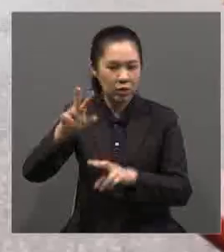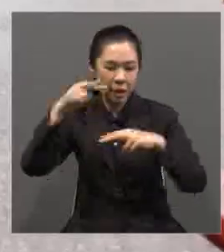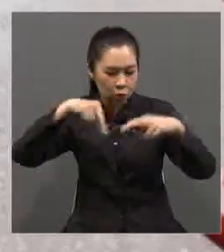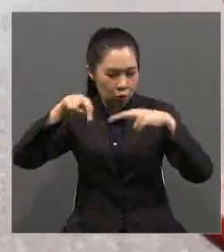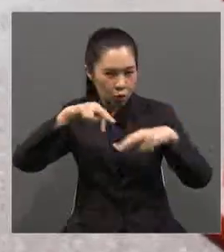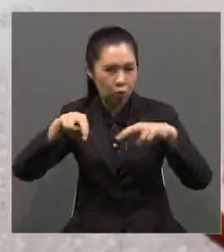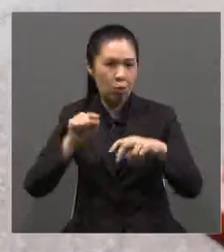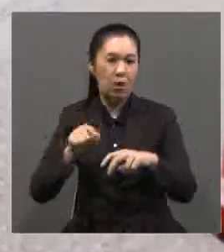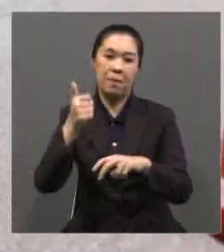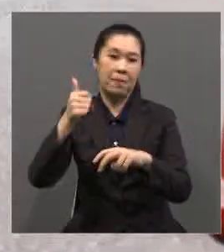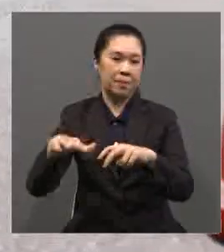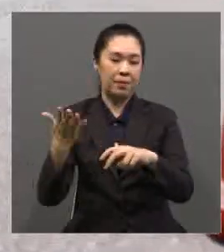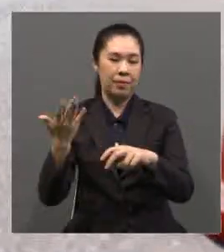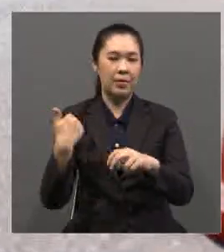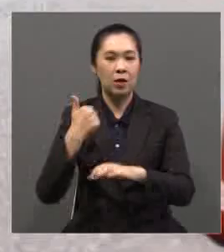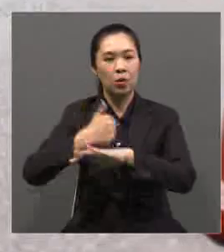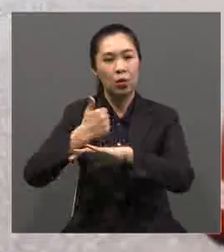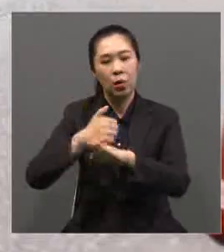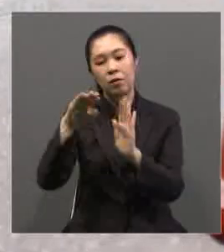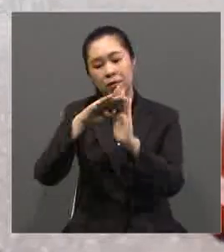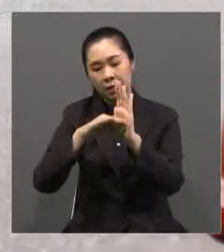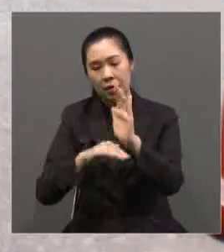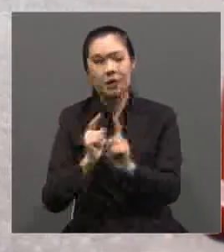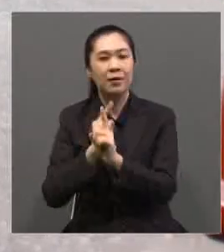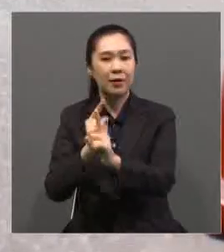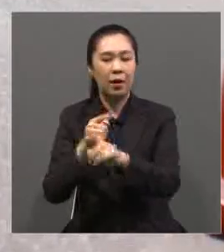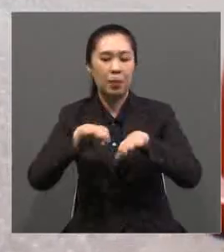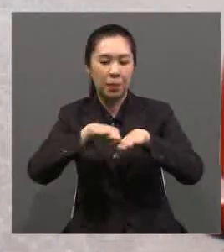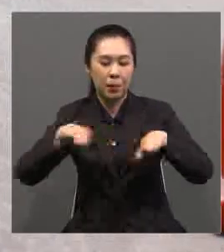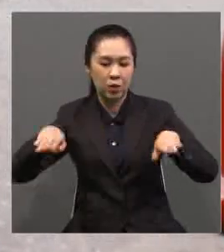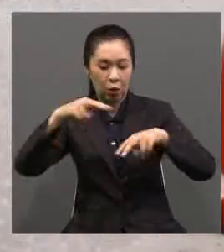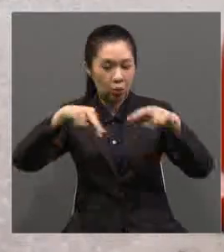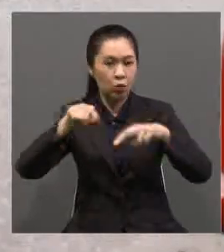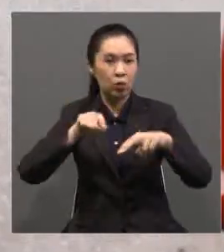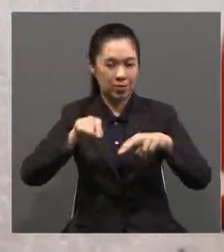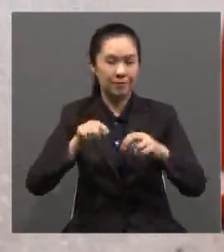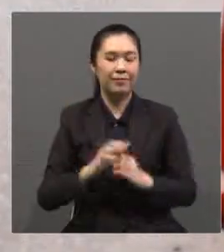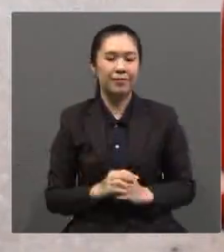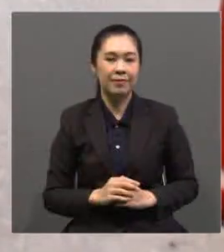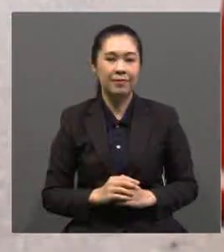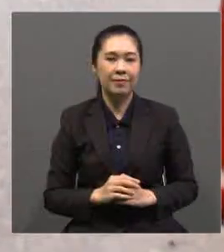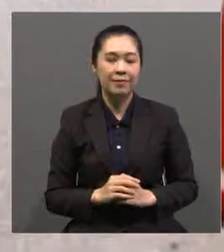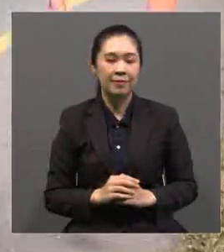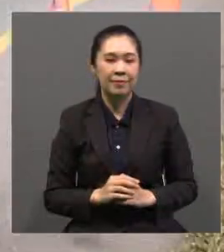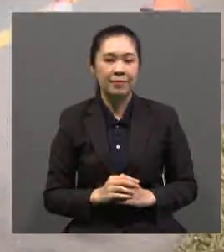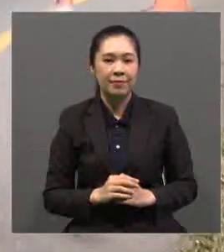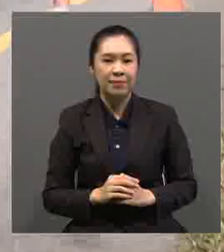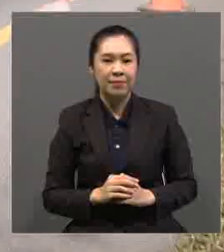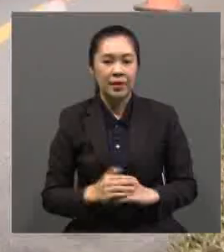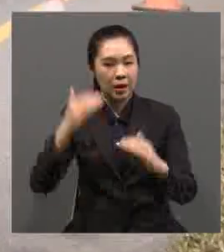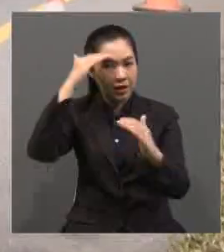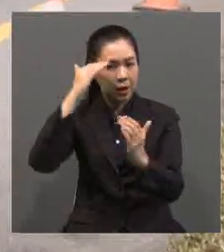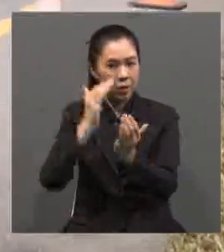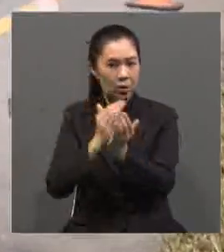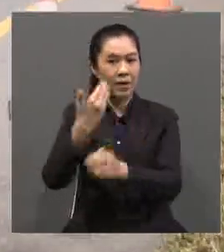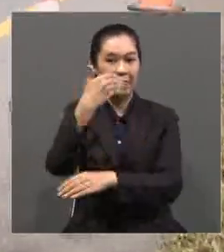รวจสอบควบคุมดูแลและผู้บังคับการตามลำดับครับหากไม่มีมาตรการควบคุมดูแลอย่างใกล้ชิด ทางนี้ทางผู้บัญชาการตำรว